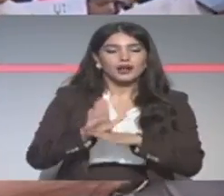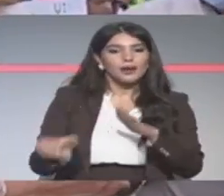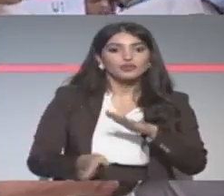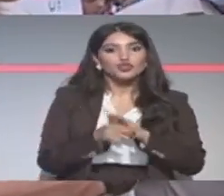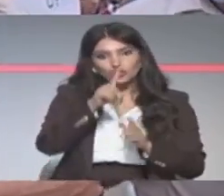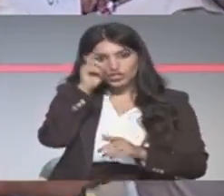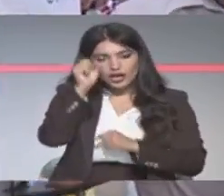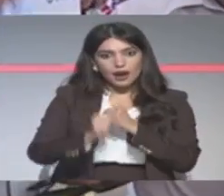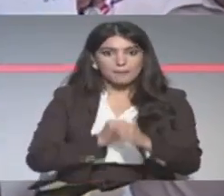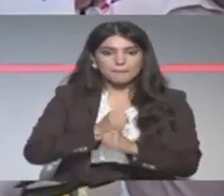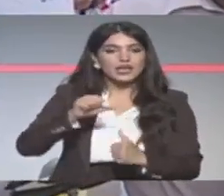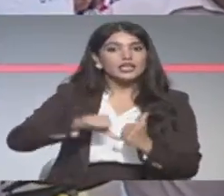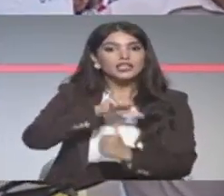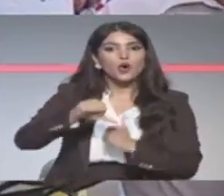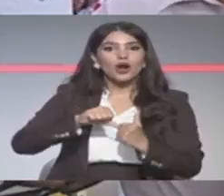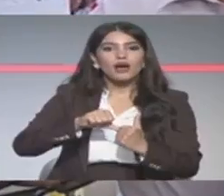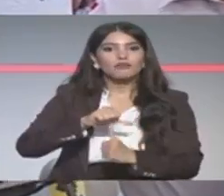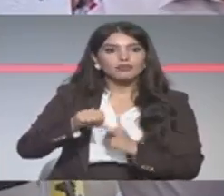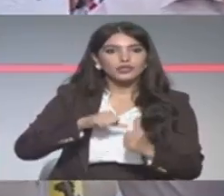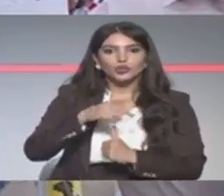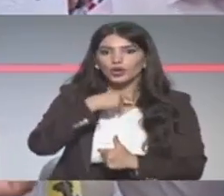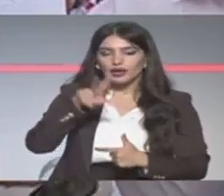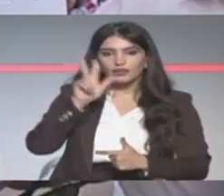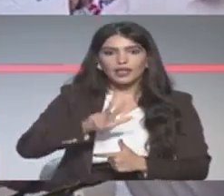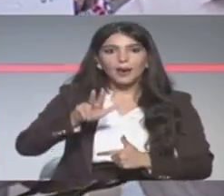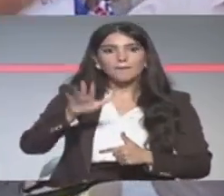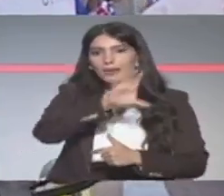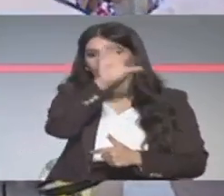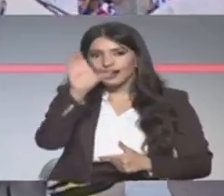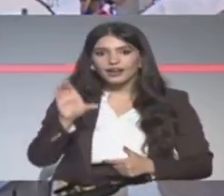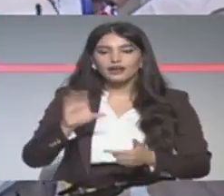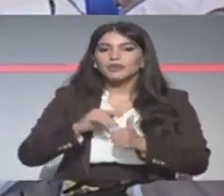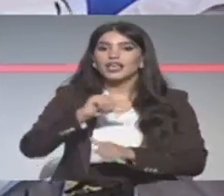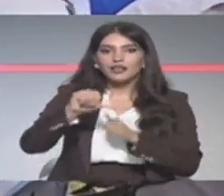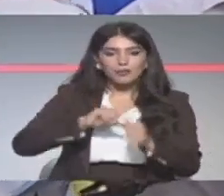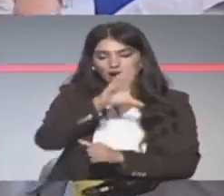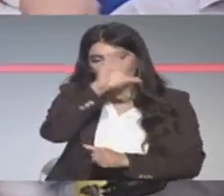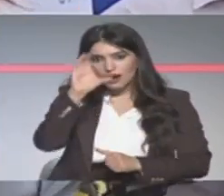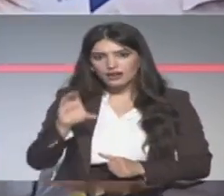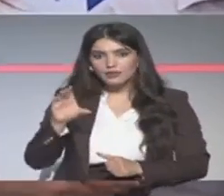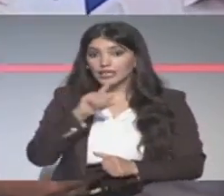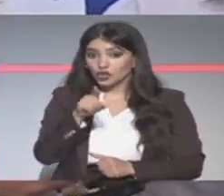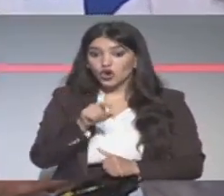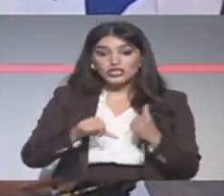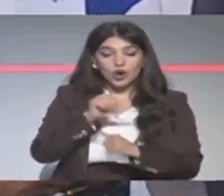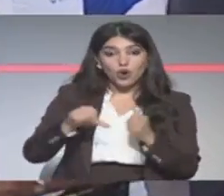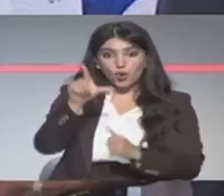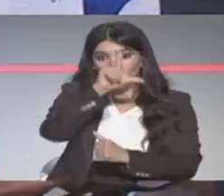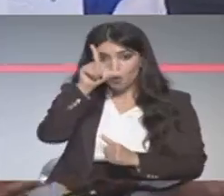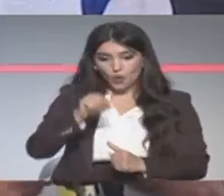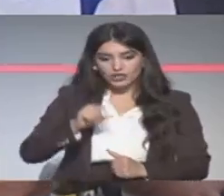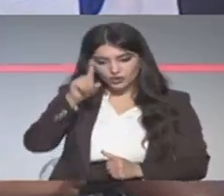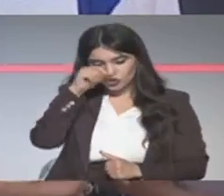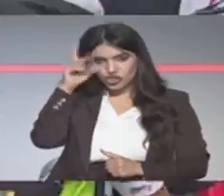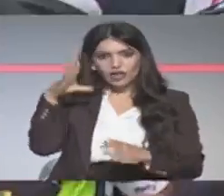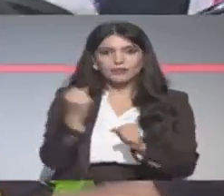عام الجاي بشكون دورة مغاربية، دورة باردو للدرجات الهوائية، دورة مغاربية، هذه دورة وطنية، وإن شاء الله